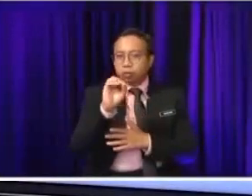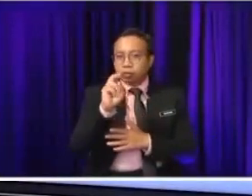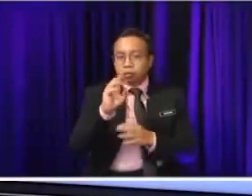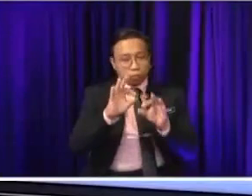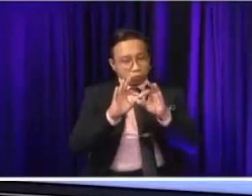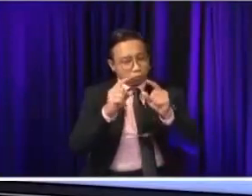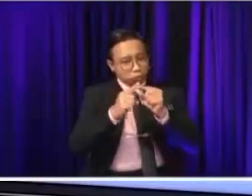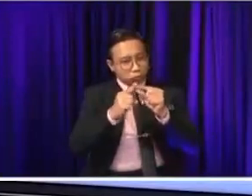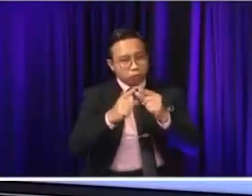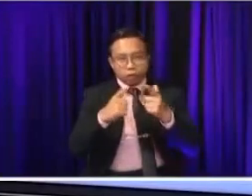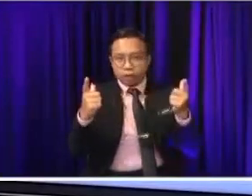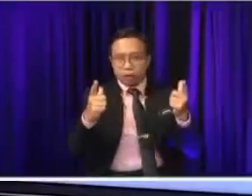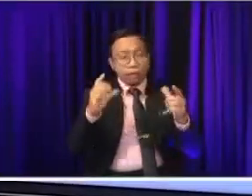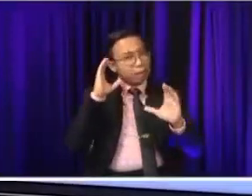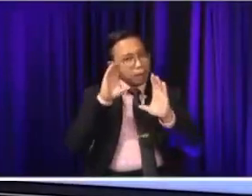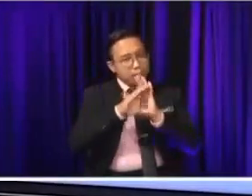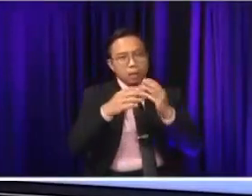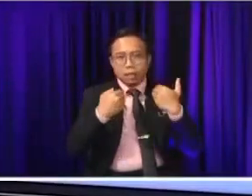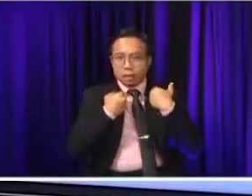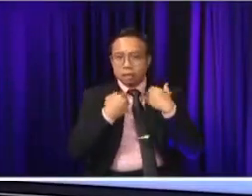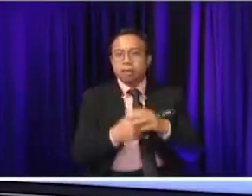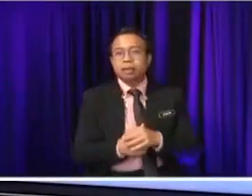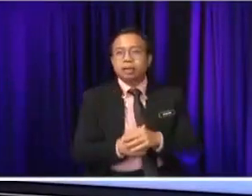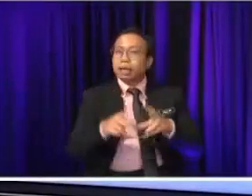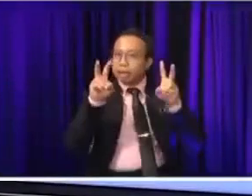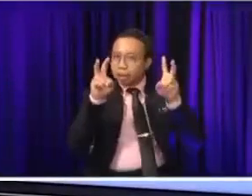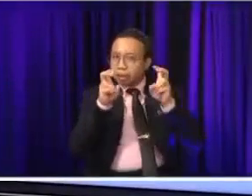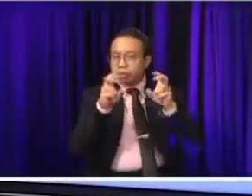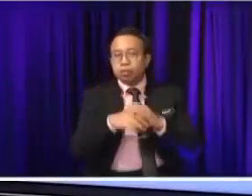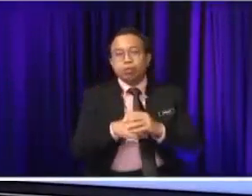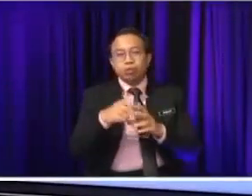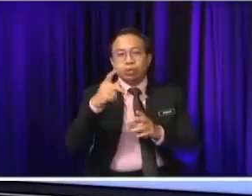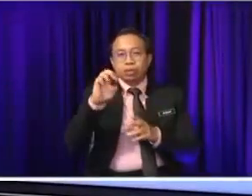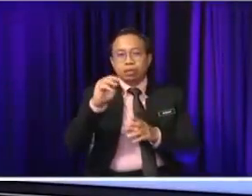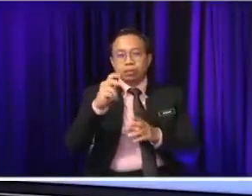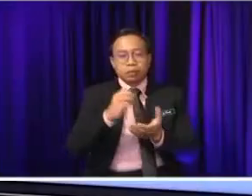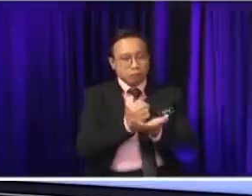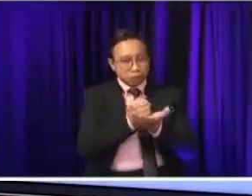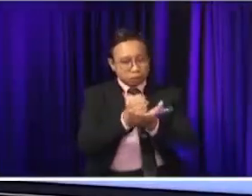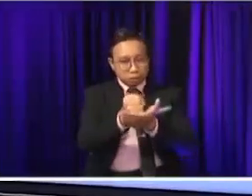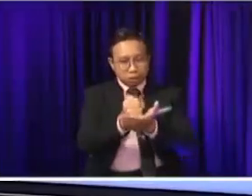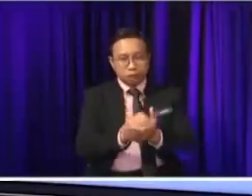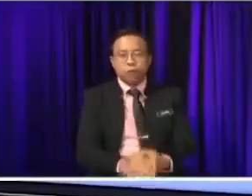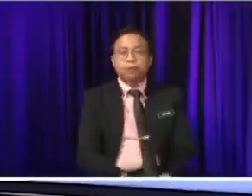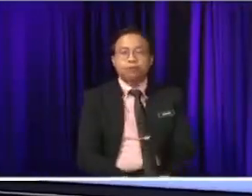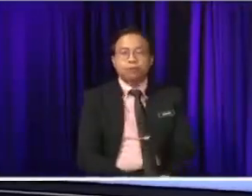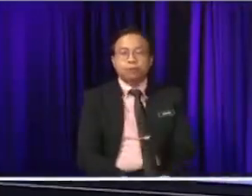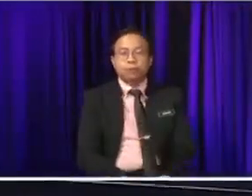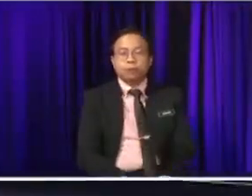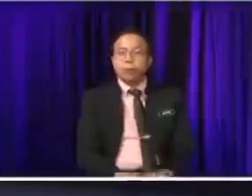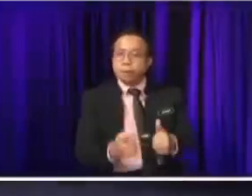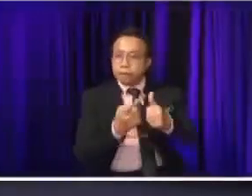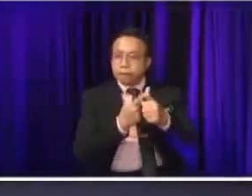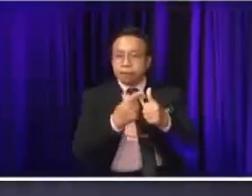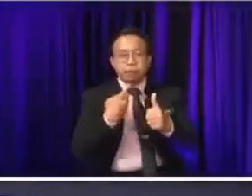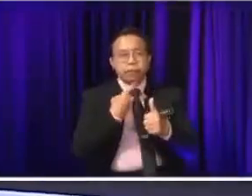ada gambar Jelly Gamat guys ini tajuk dia pun camping prihatin oke oke yang pertama